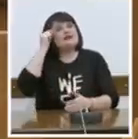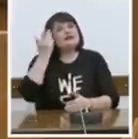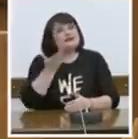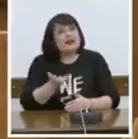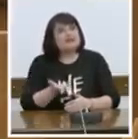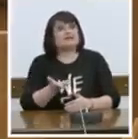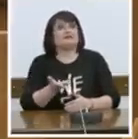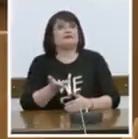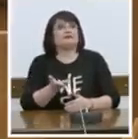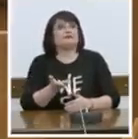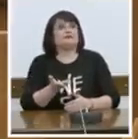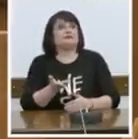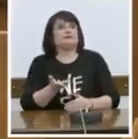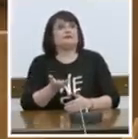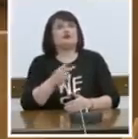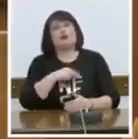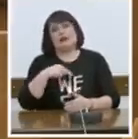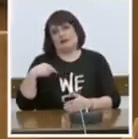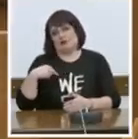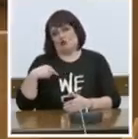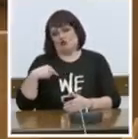σκοπιά των εκπαιδευτικών.